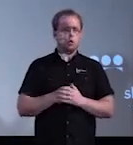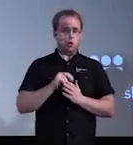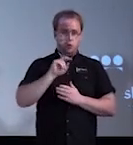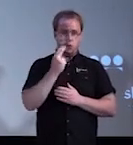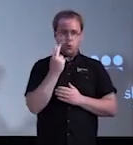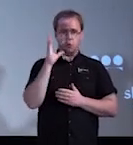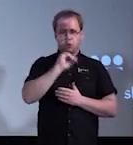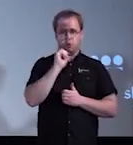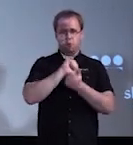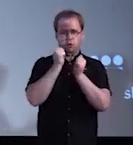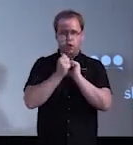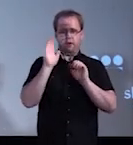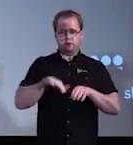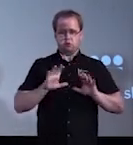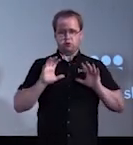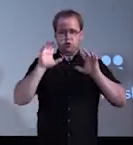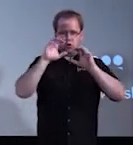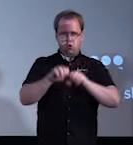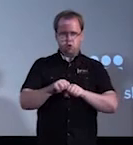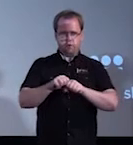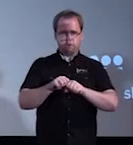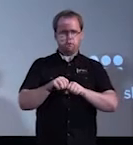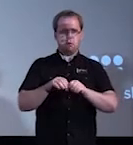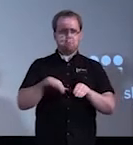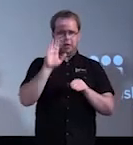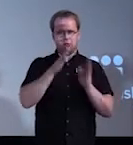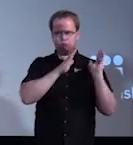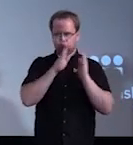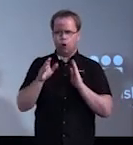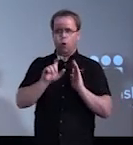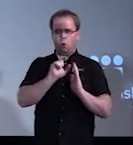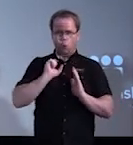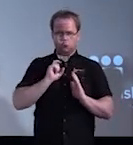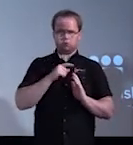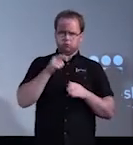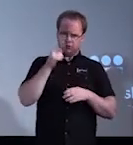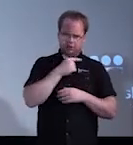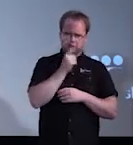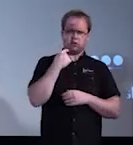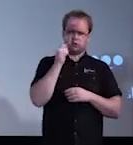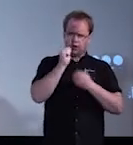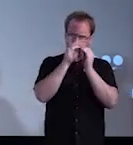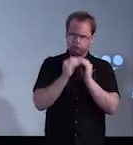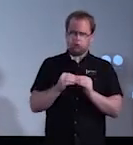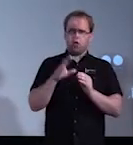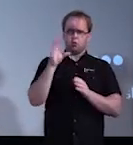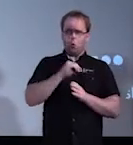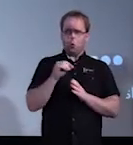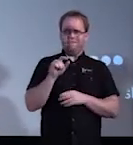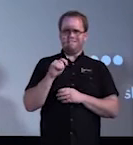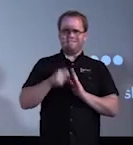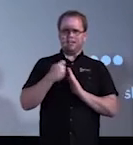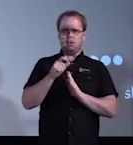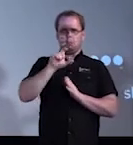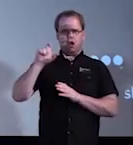då politiken har tagit över, riktar sig mot oss och säger ni ska utforma, så är det klart att branschen är rädda för att vi